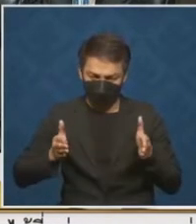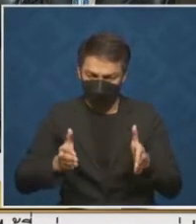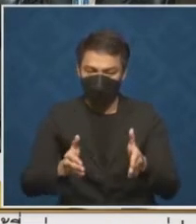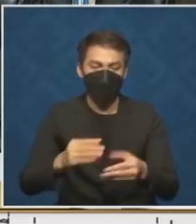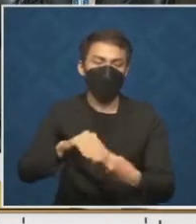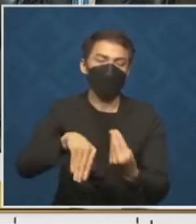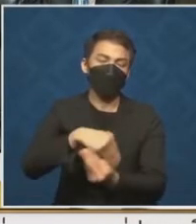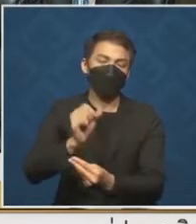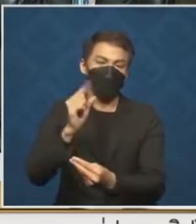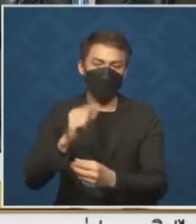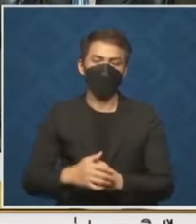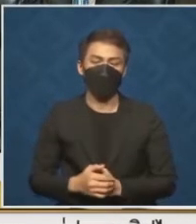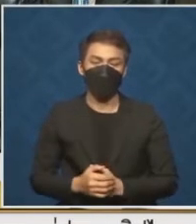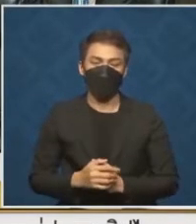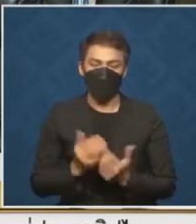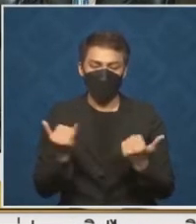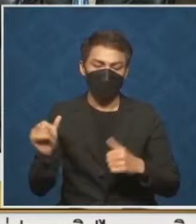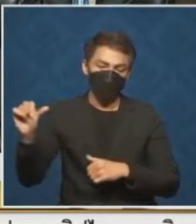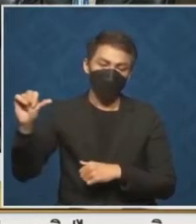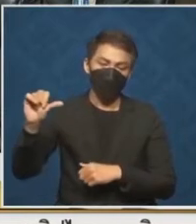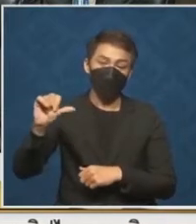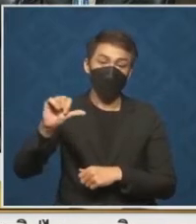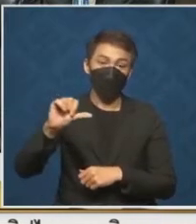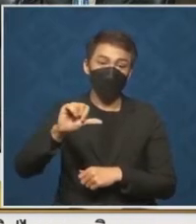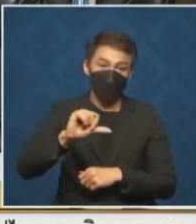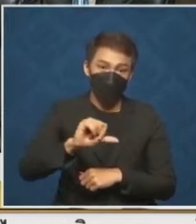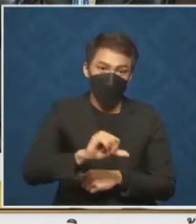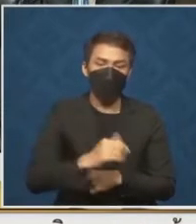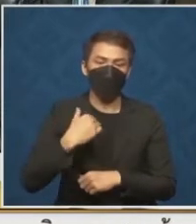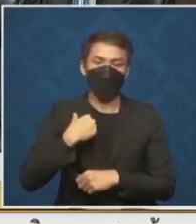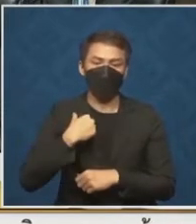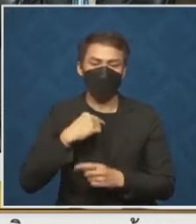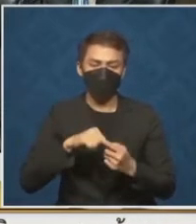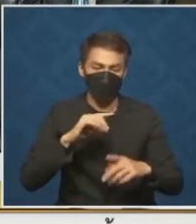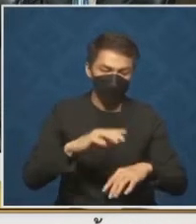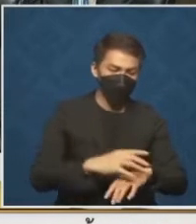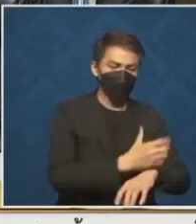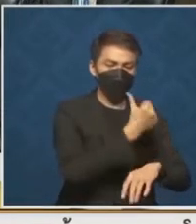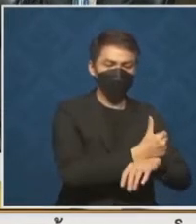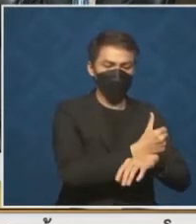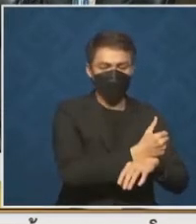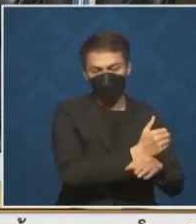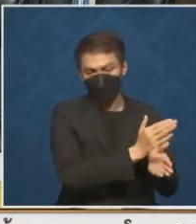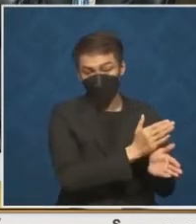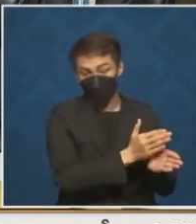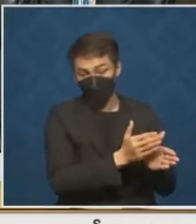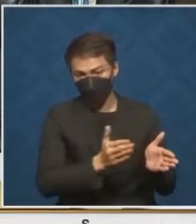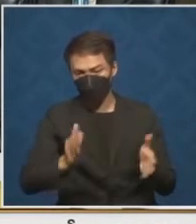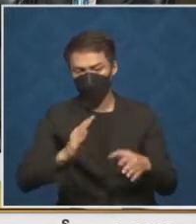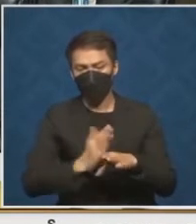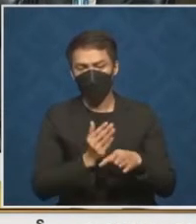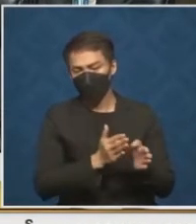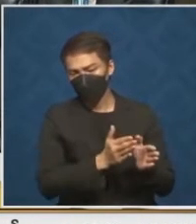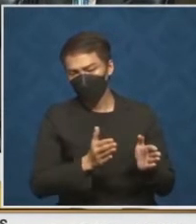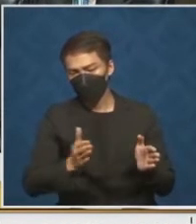อย่างต่อเนื่องนับตั้งแต่มีการยึดอำนาจจนถึงการบริหารของรัฐบาลปัจจุบันซึ่งเป็นรัฐบาล